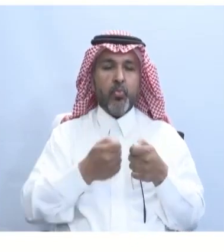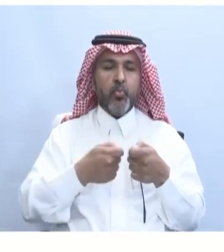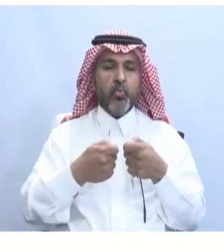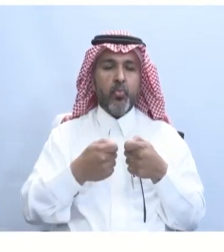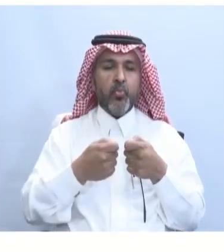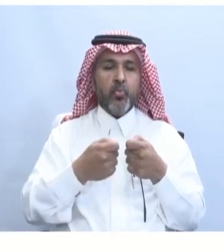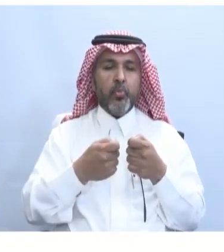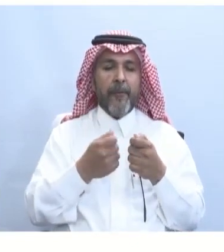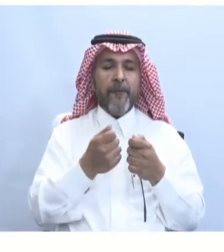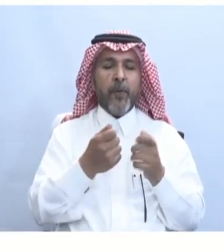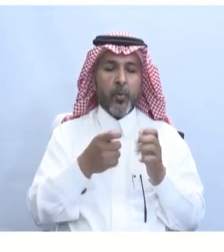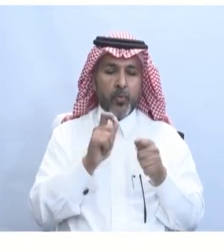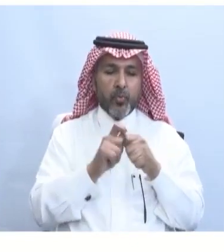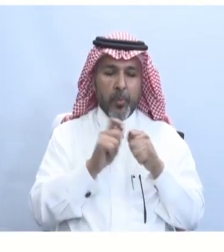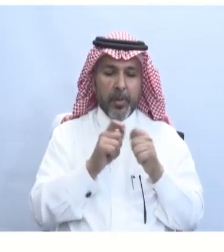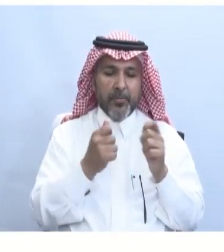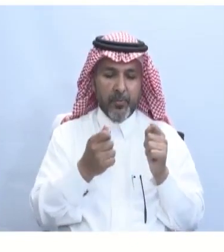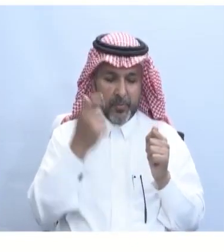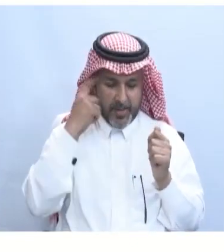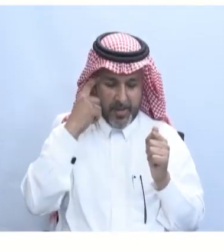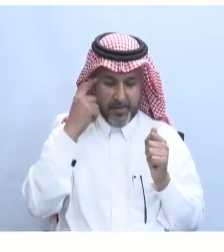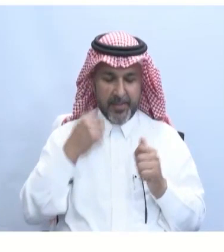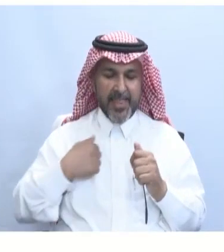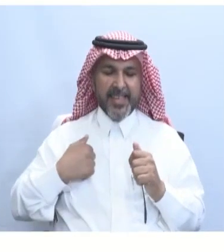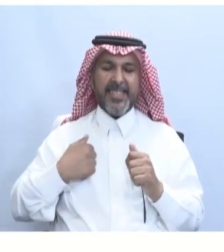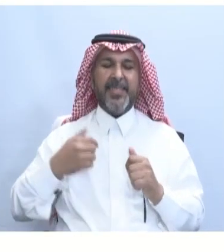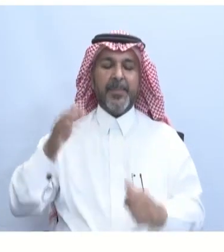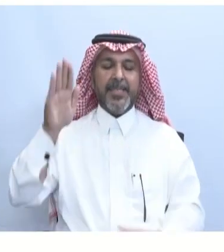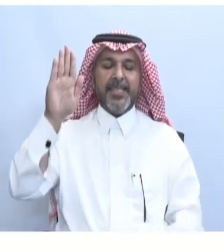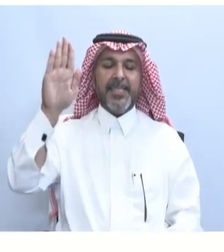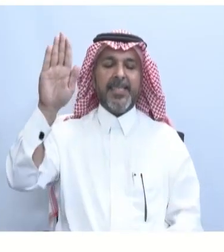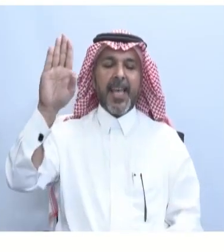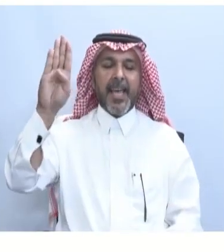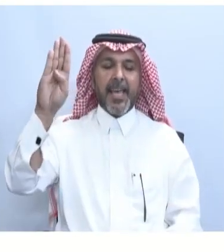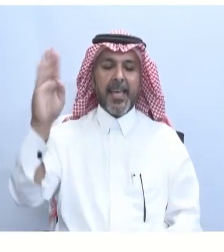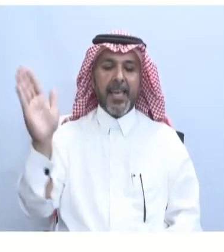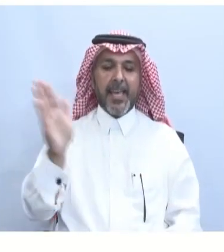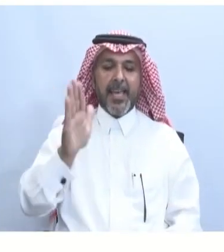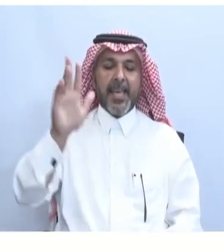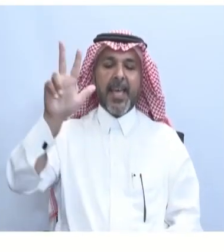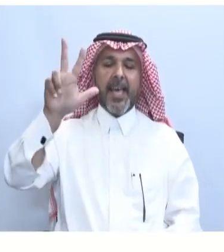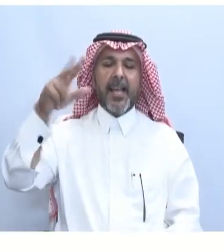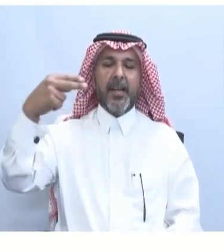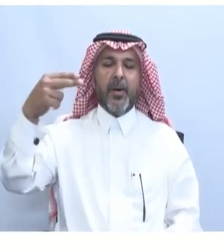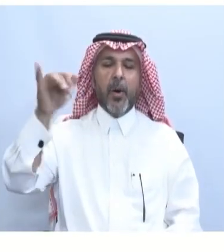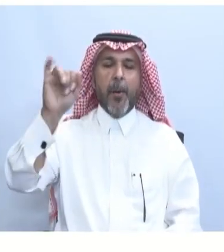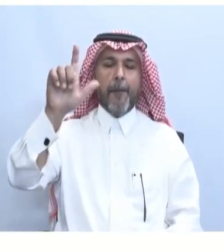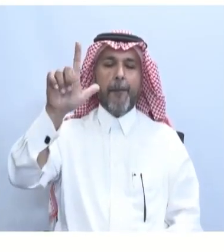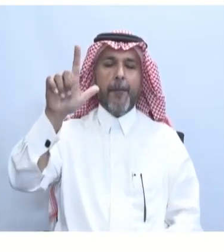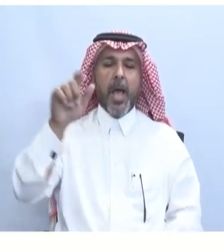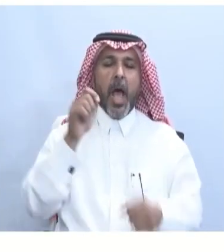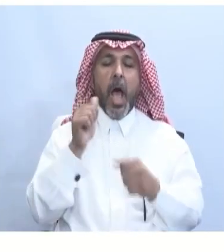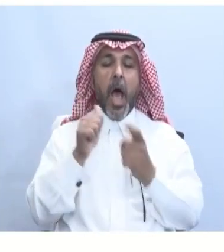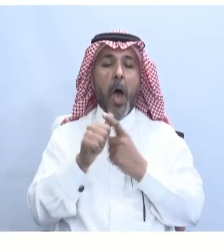التي يتعامل بها المسلمين في الامور التجاره والبيع والشراء فان اسس الخليفه عبد الملك بن مروان